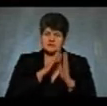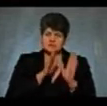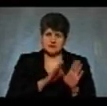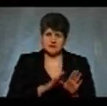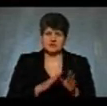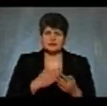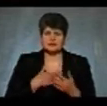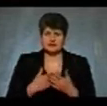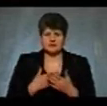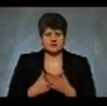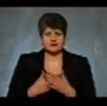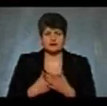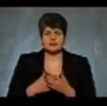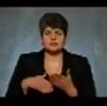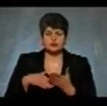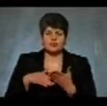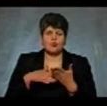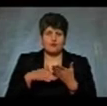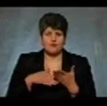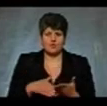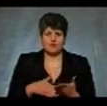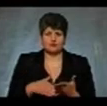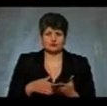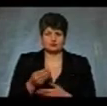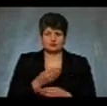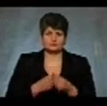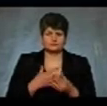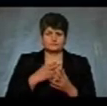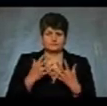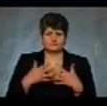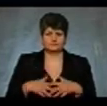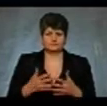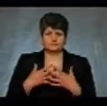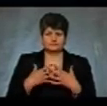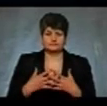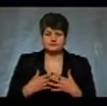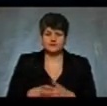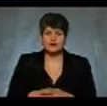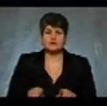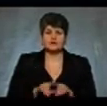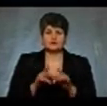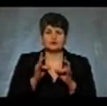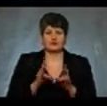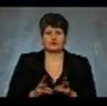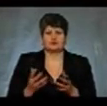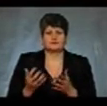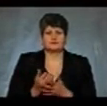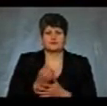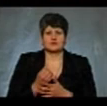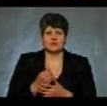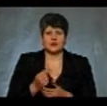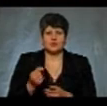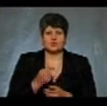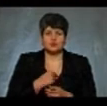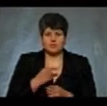Дихання спонтанне за допомогою дихального апарату. Також у травмованого лікарі виявили осколок